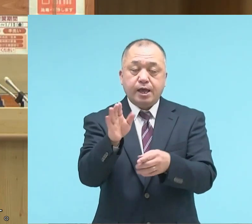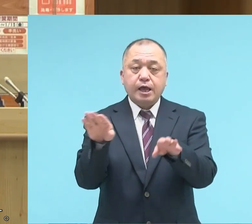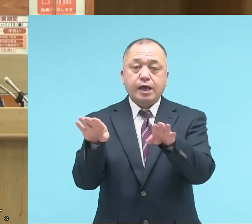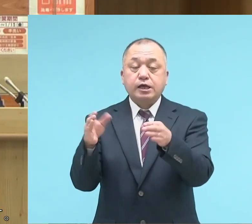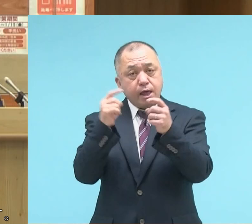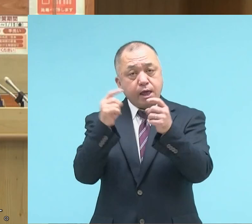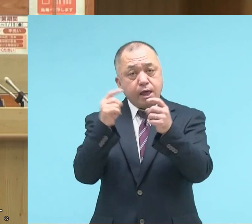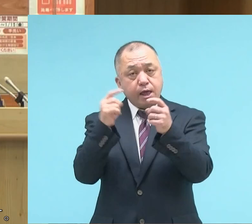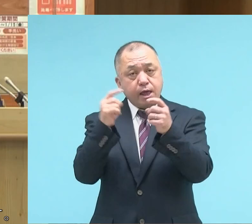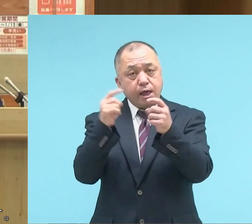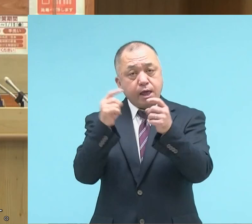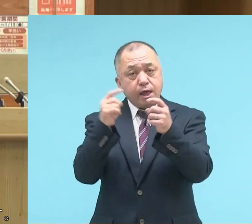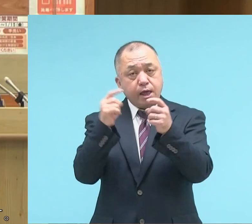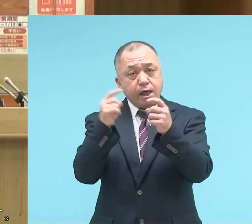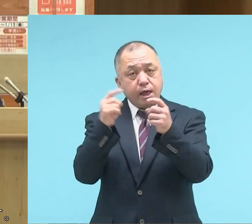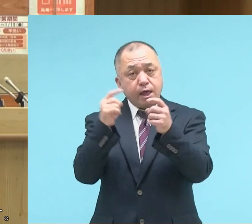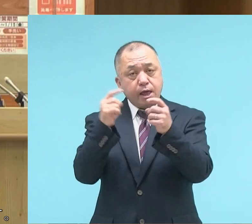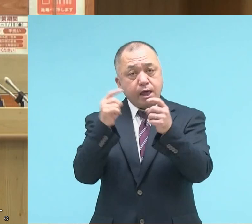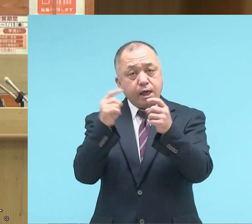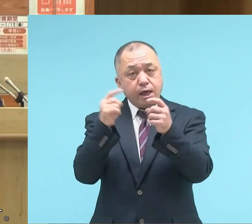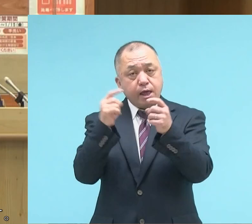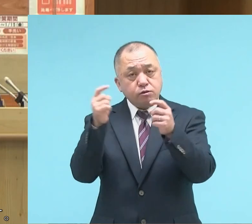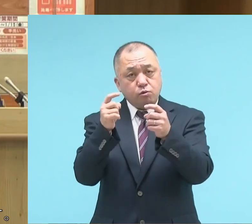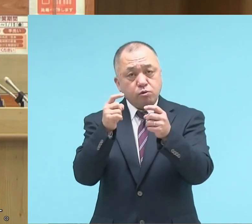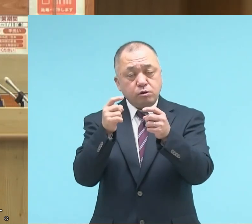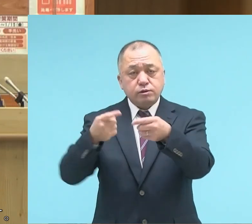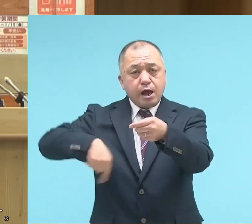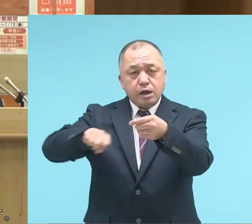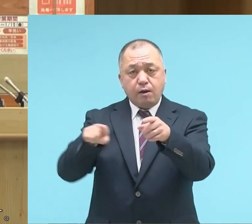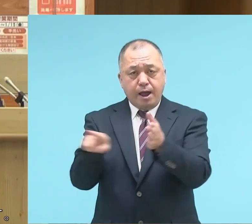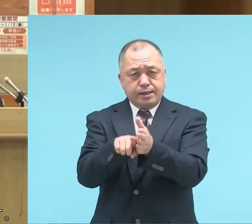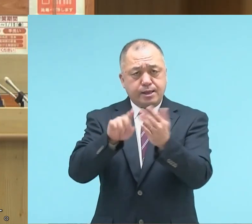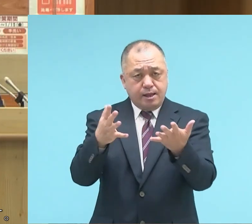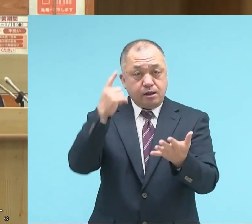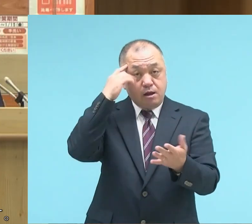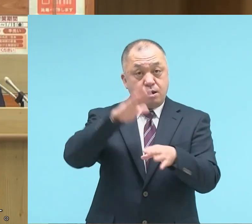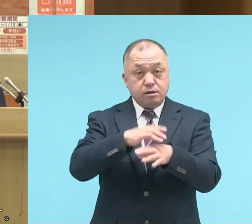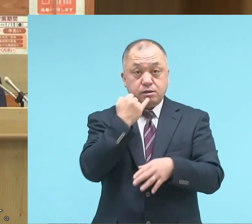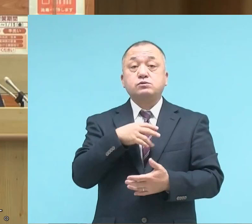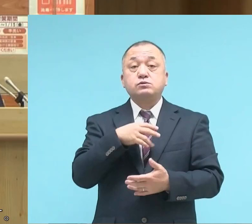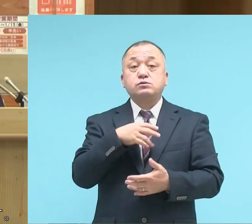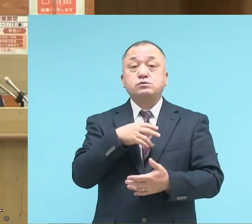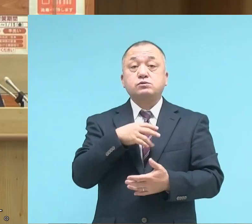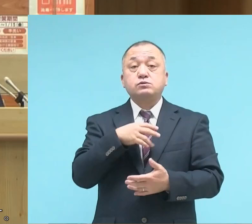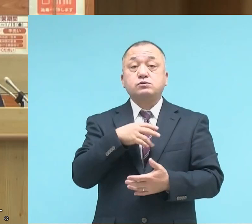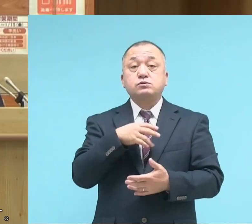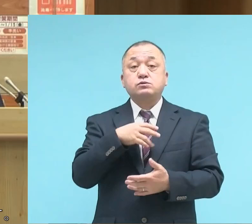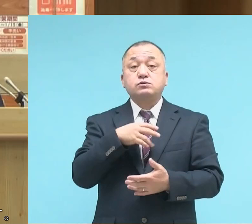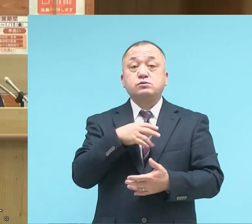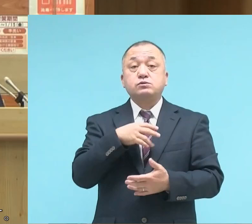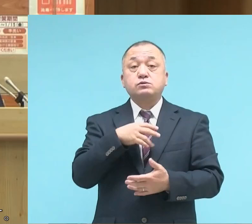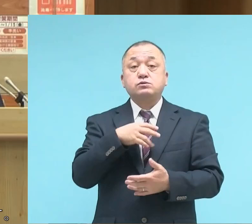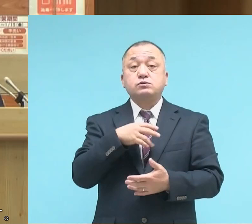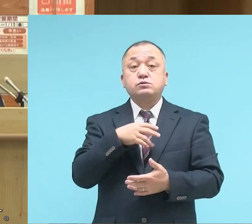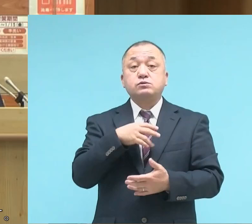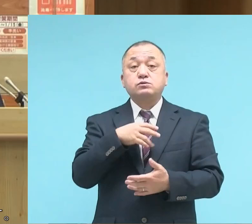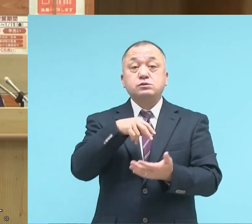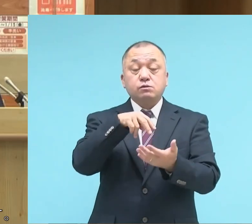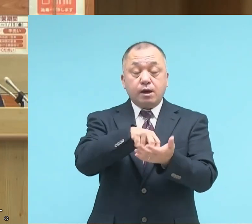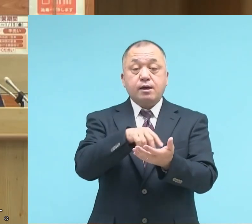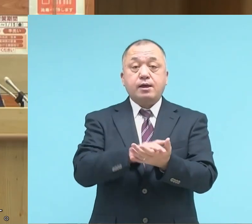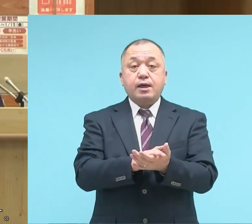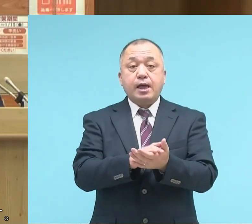のは、そもそも検討の訴状に載せられてないと理解していいでしょうか。 我々としてはですね、外出の